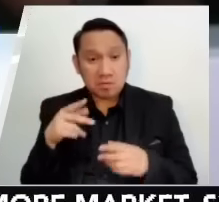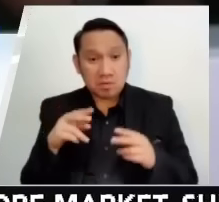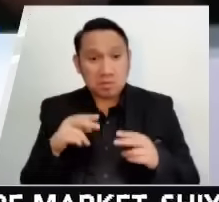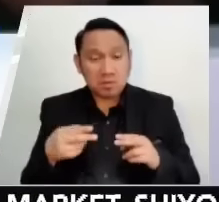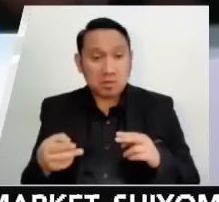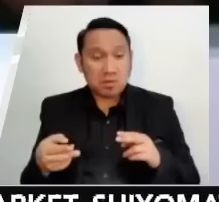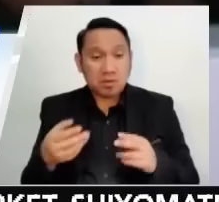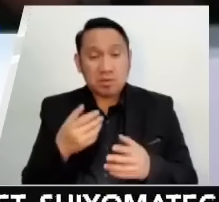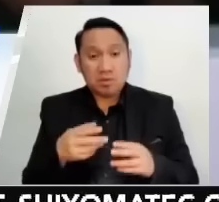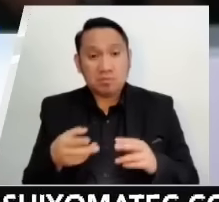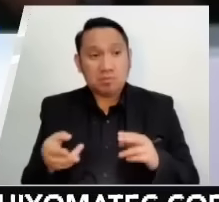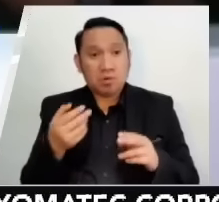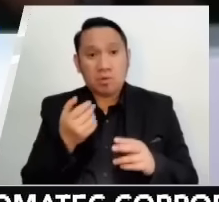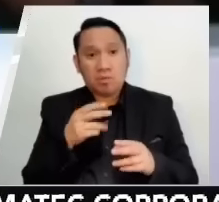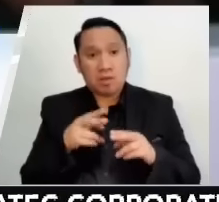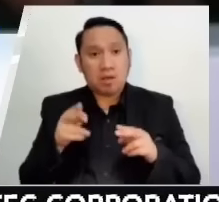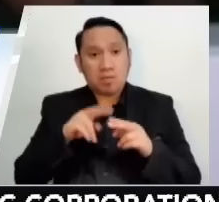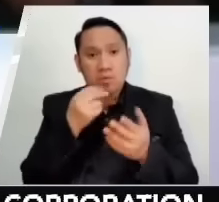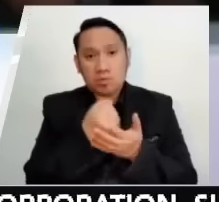pagkakamali lang ip-pbx